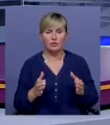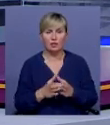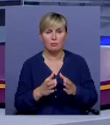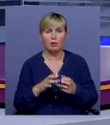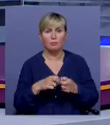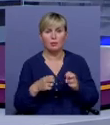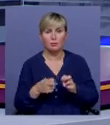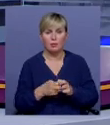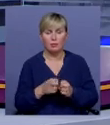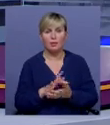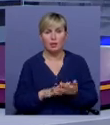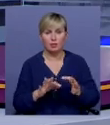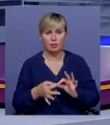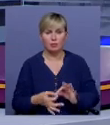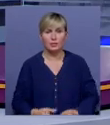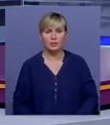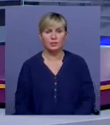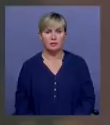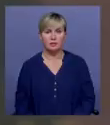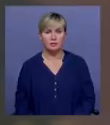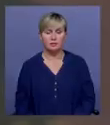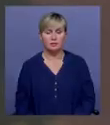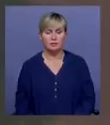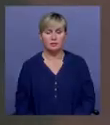проблему изучила джанната единого а